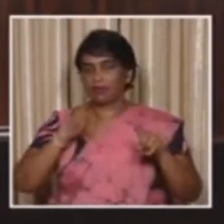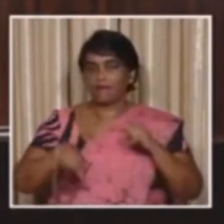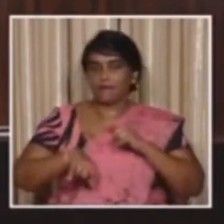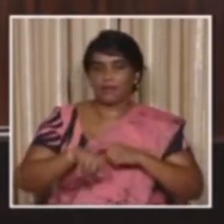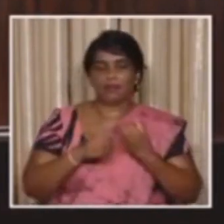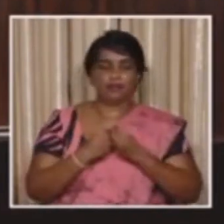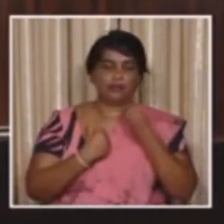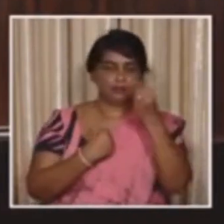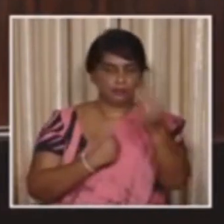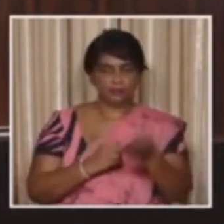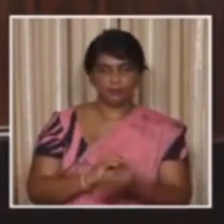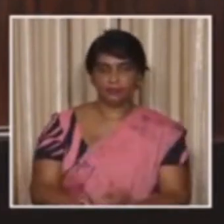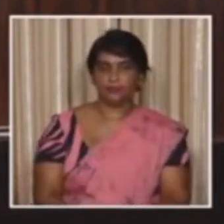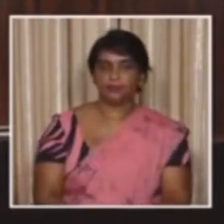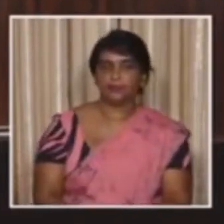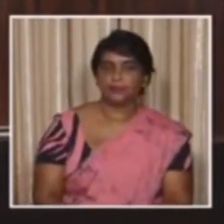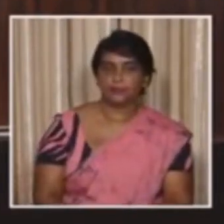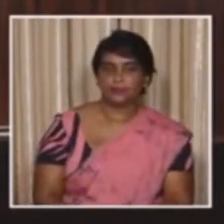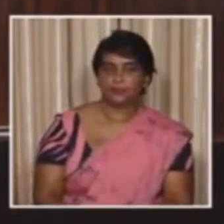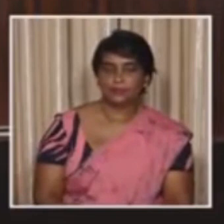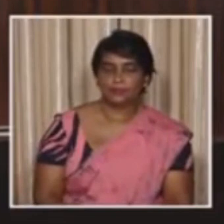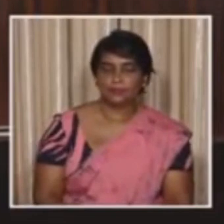දෙන්න